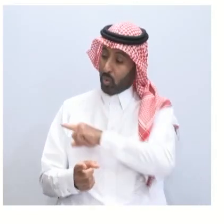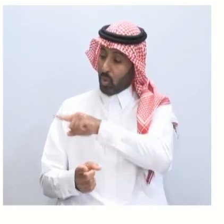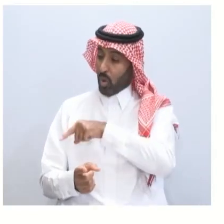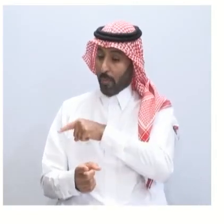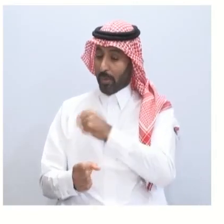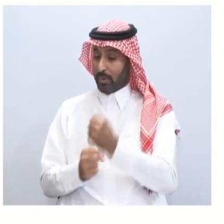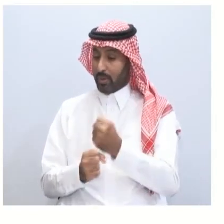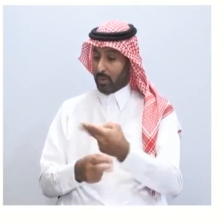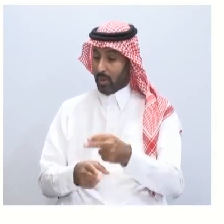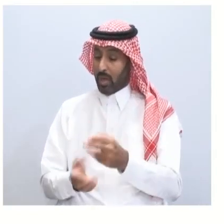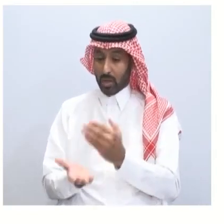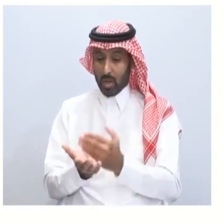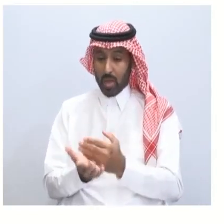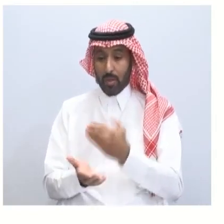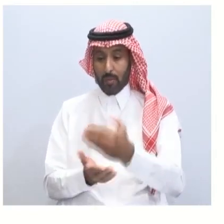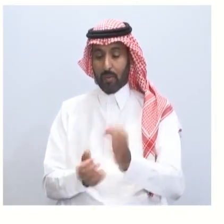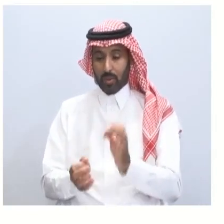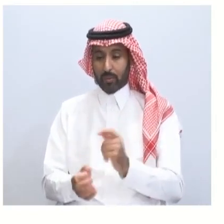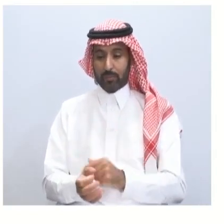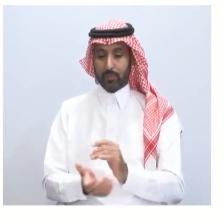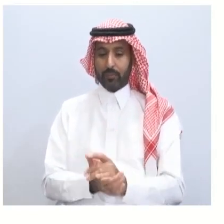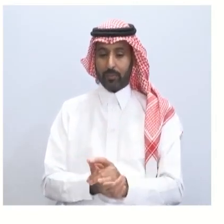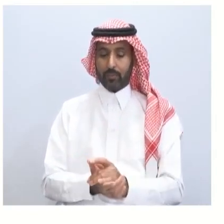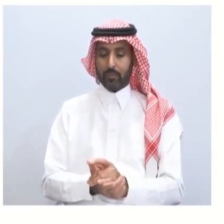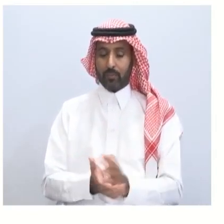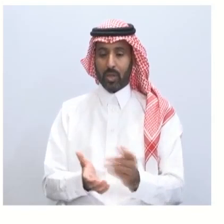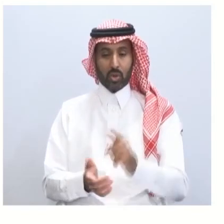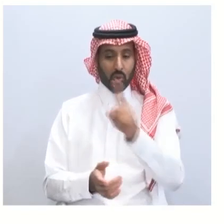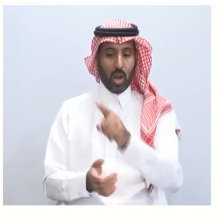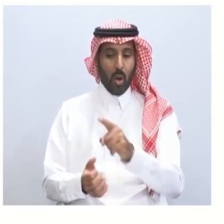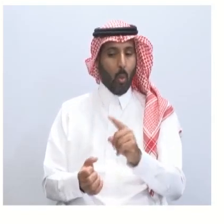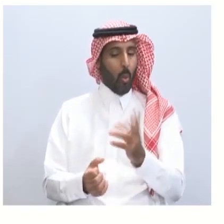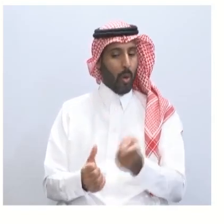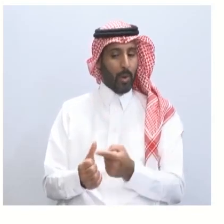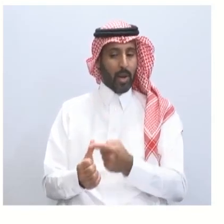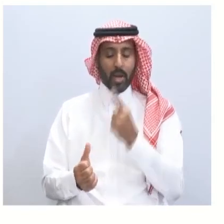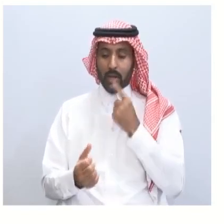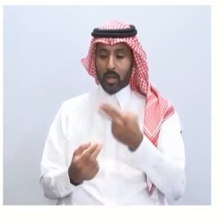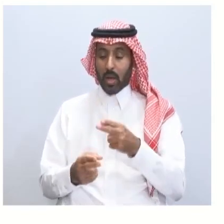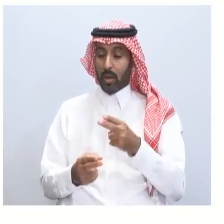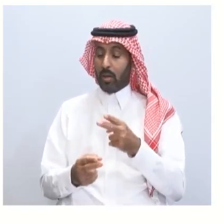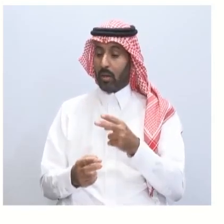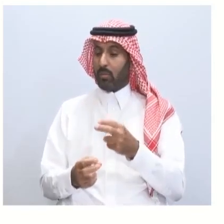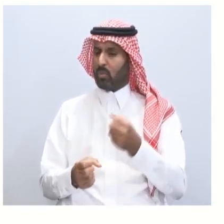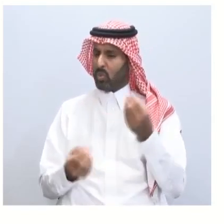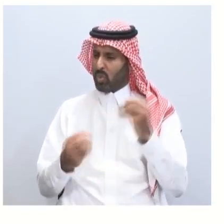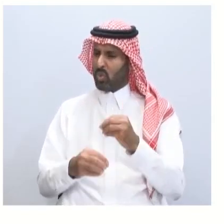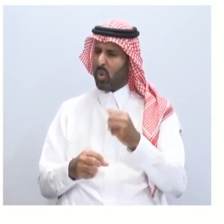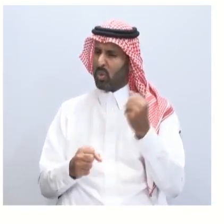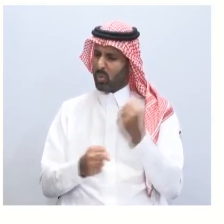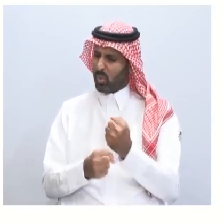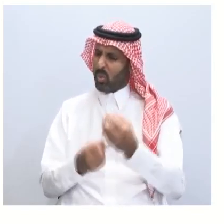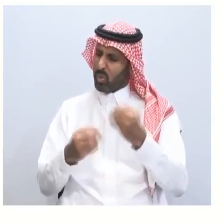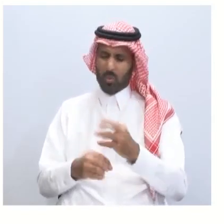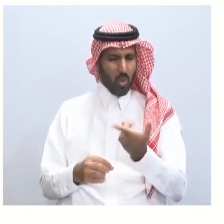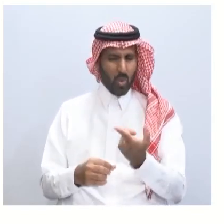لهم لتسليمها في الوقت المحدد السؤال الاول من سيبذل مجهودا اكبر